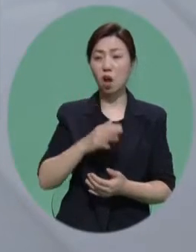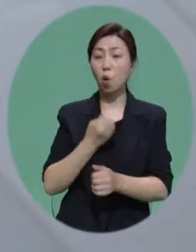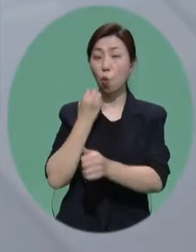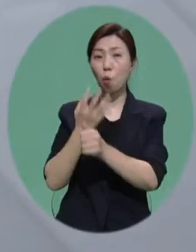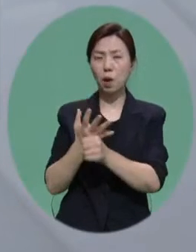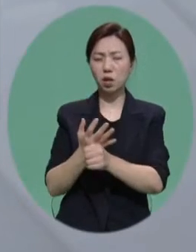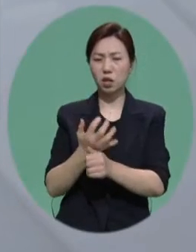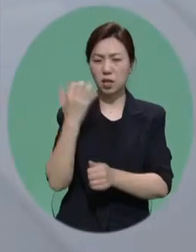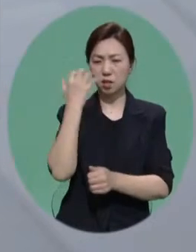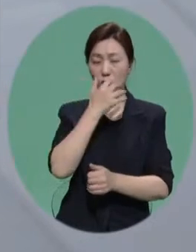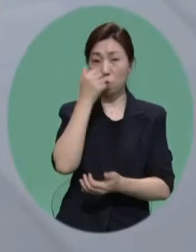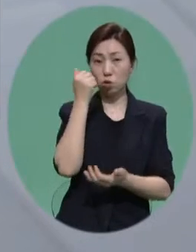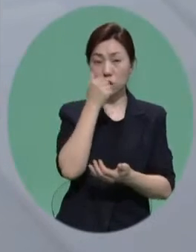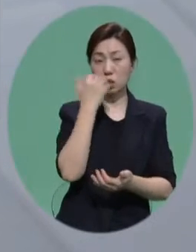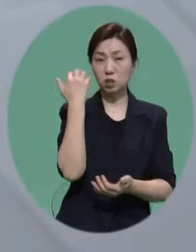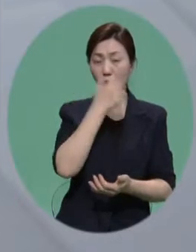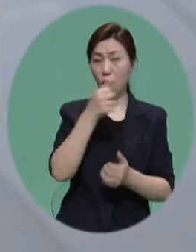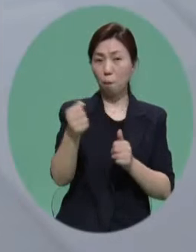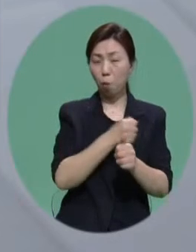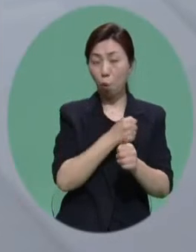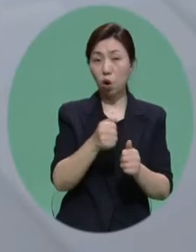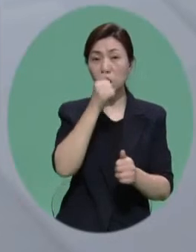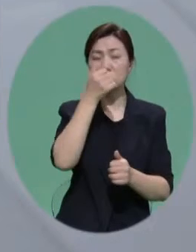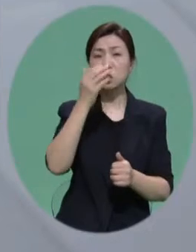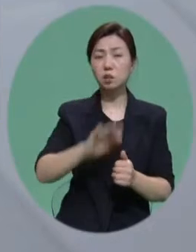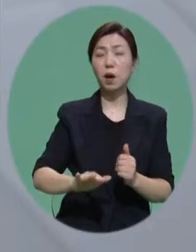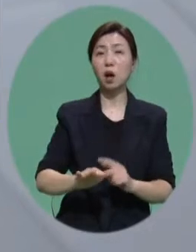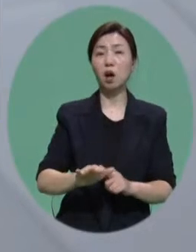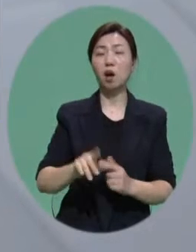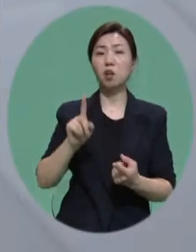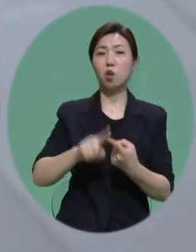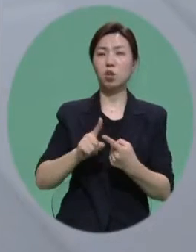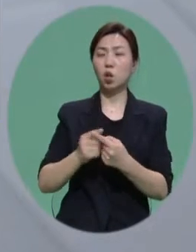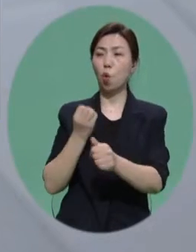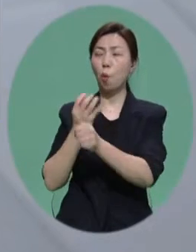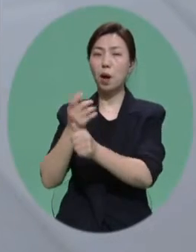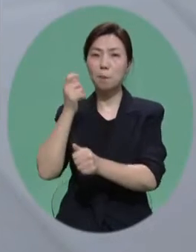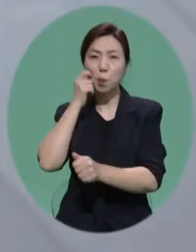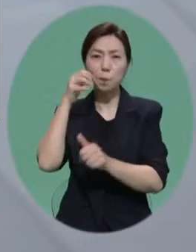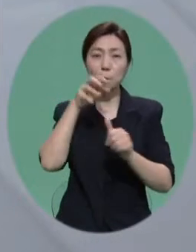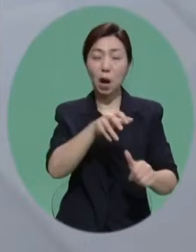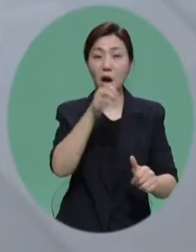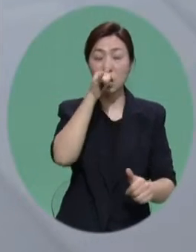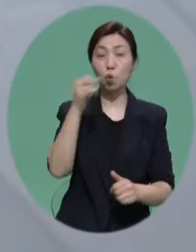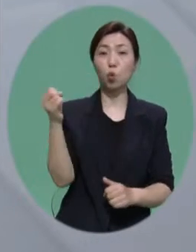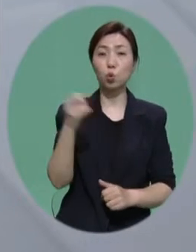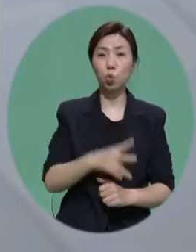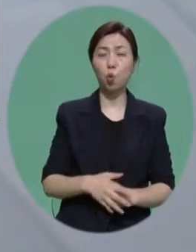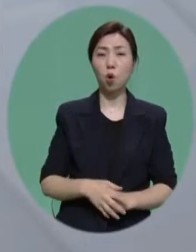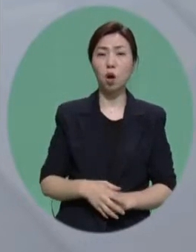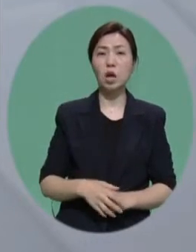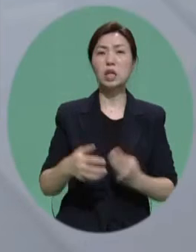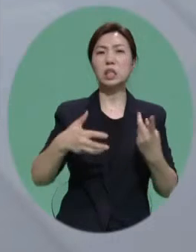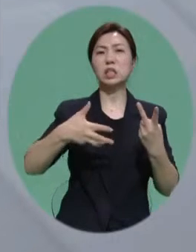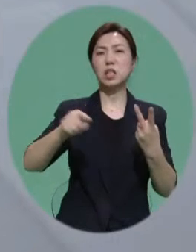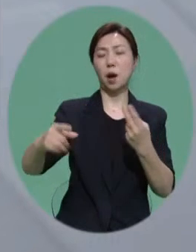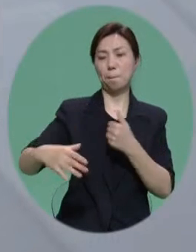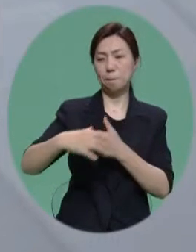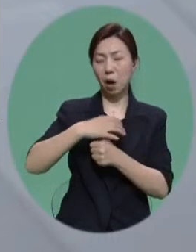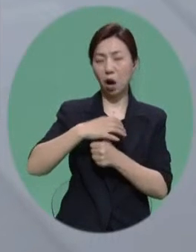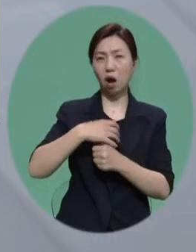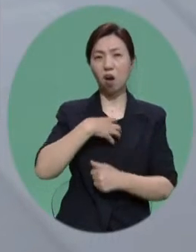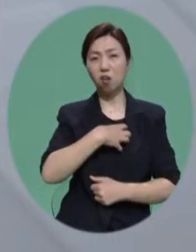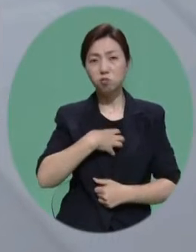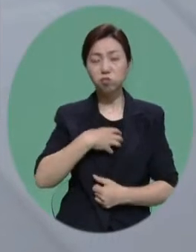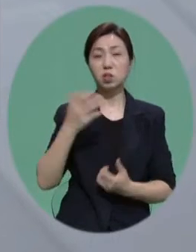또 이걸 그 2차가 열을 일으키는 그런 수단이기 때문에 이제 대검 에서도 이거 나은거 아니겠습니까 그런데 묵